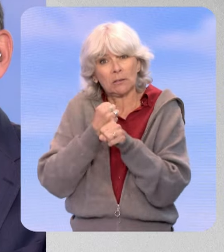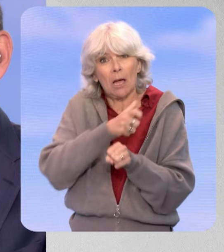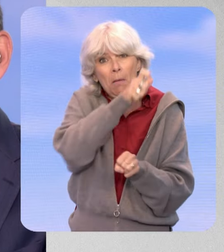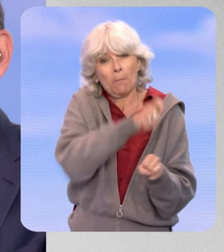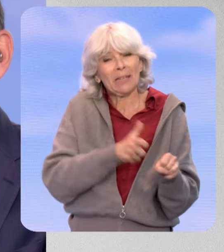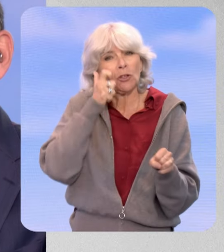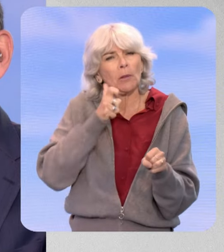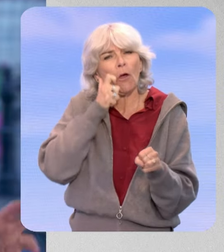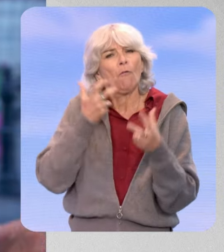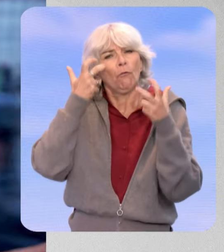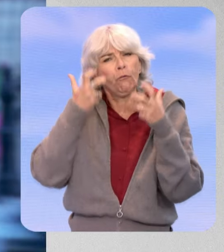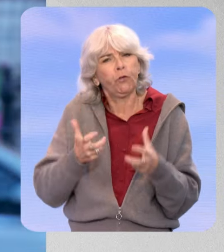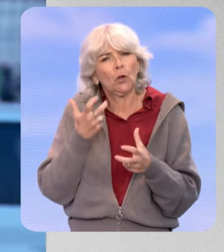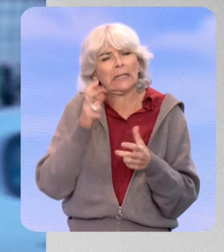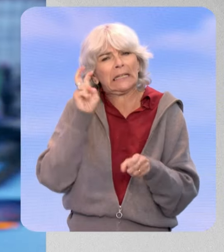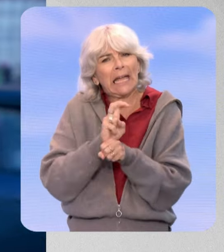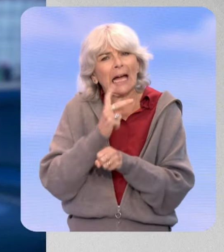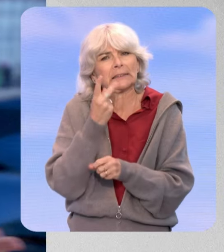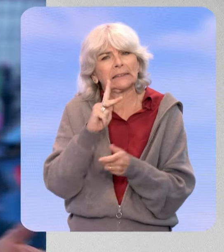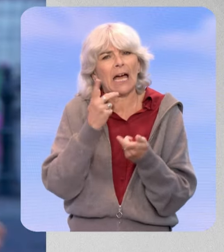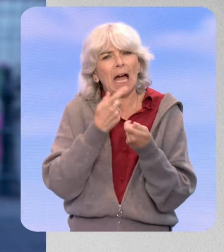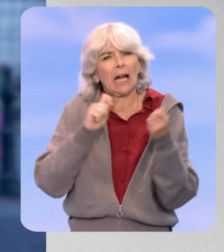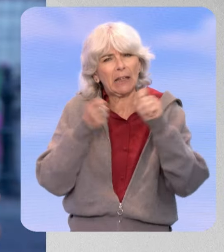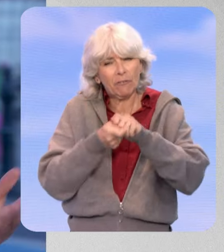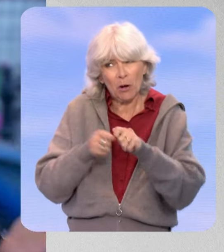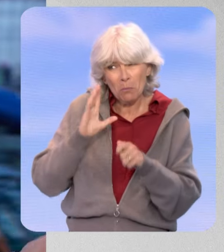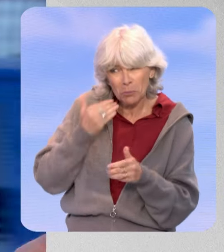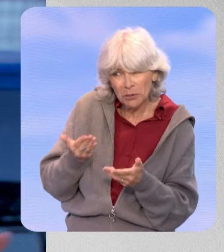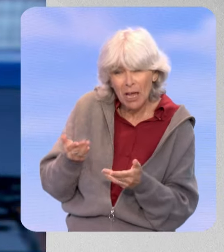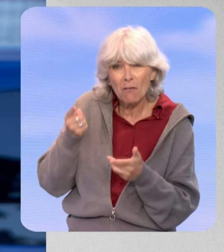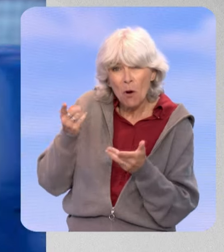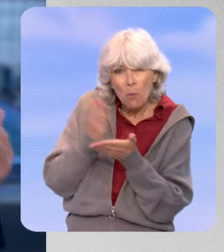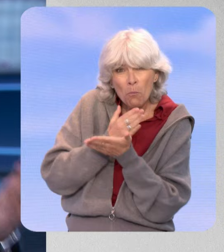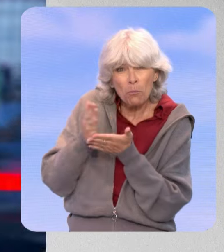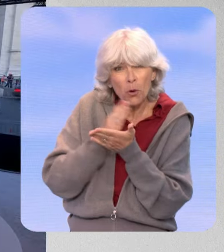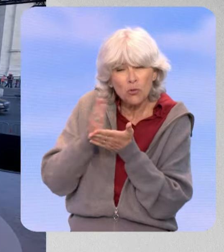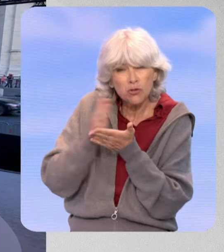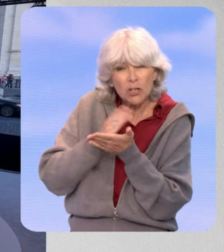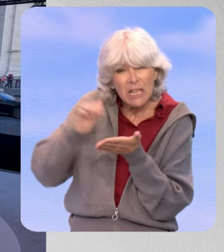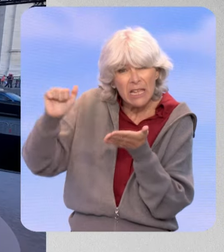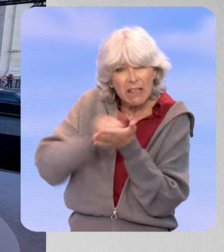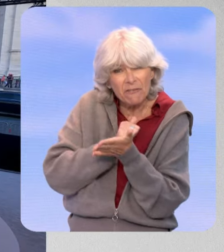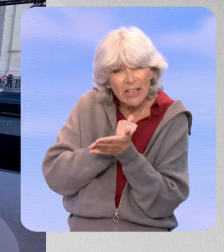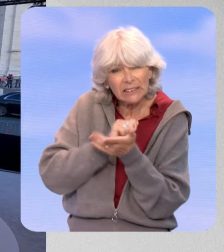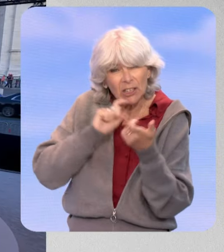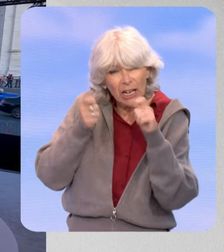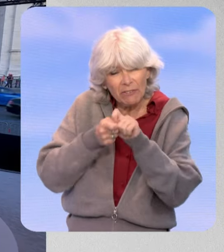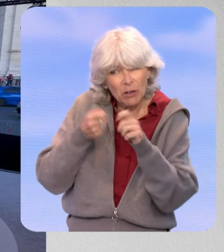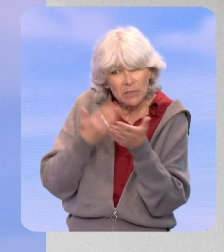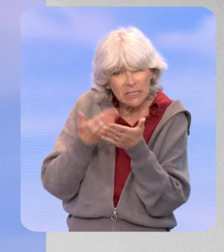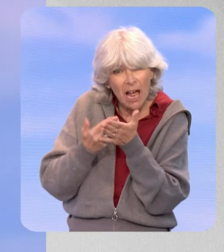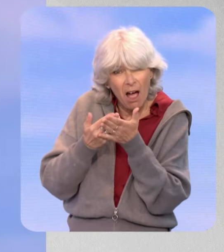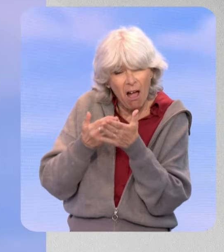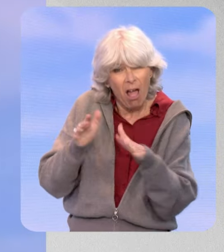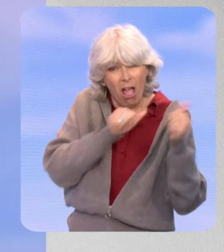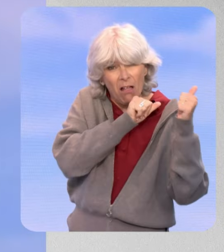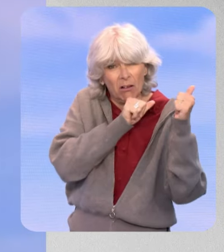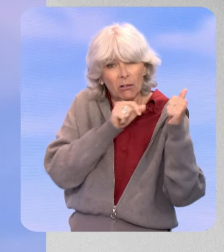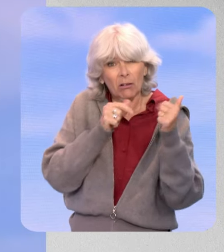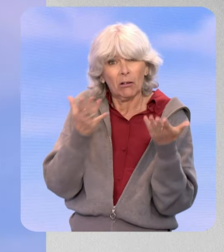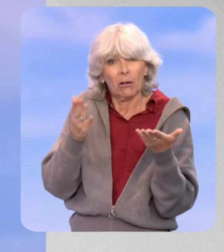sa réforme. Votre opposition constructive ira jusqu'à retirer votre projet d'abroger cette réforme ? Non, bien sûr. Quitte à faire